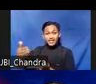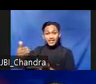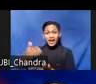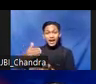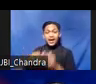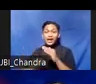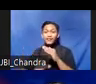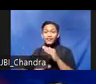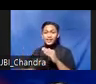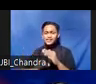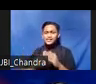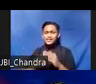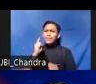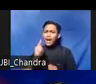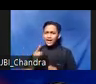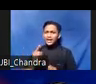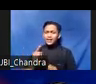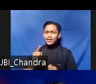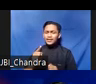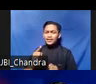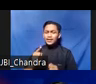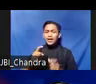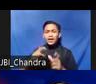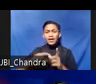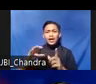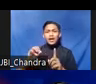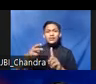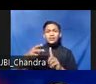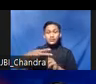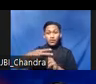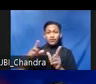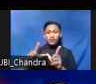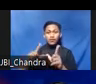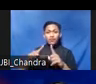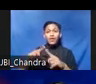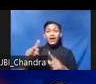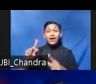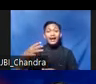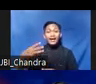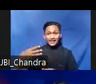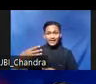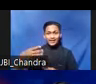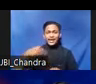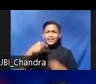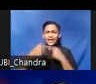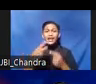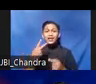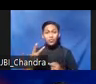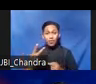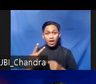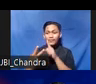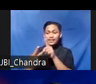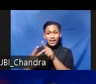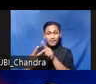software di sini yang kami Terangkan nanti ada dua ya yang mendeley dan pada